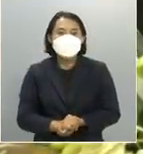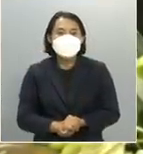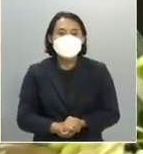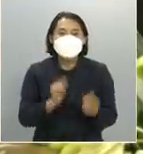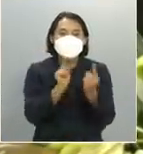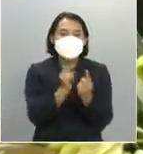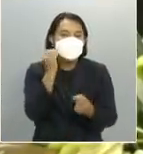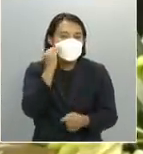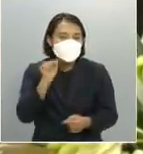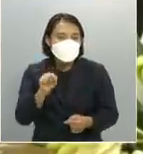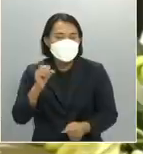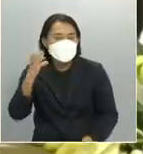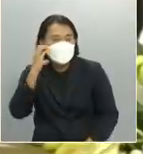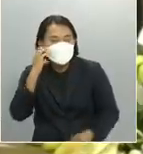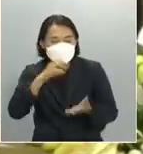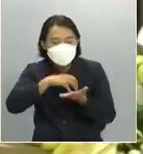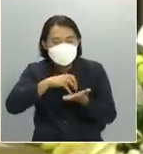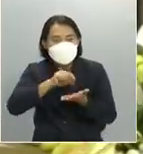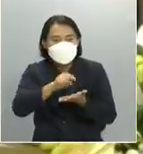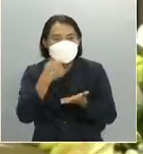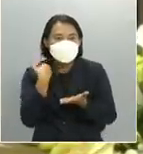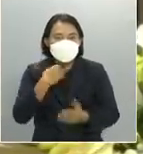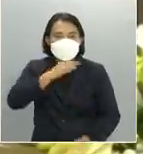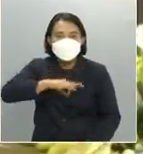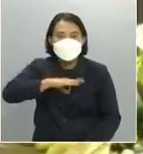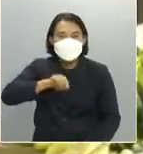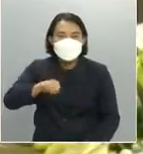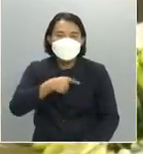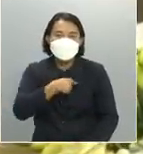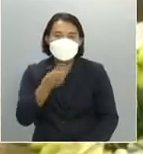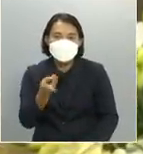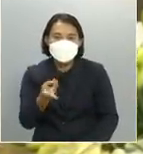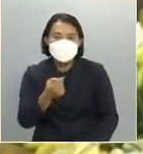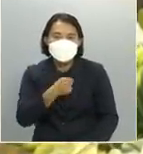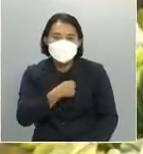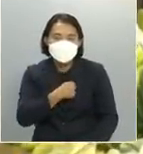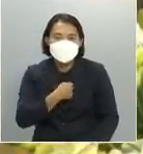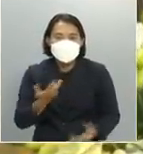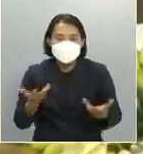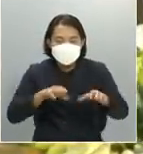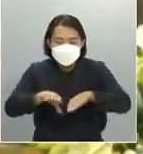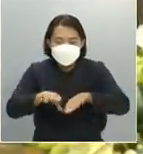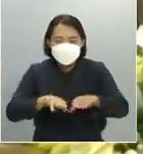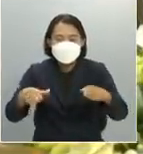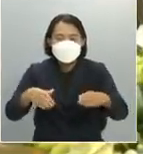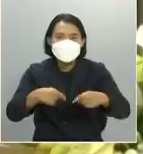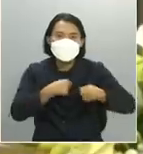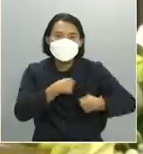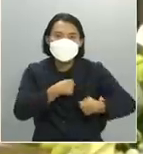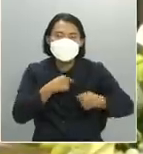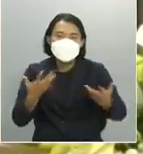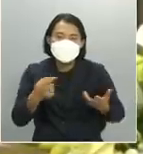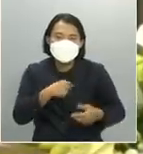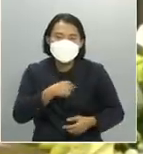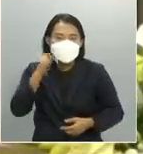างคนโทรศัพท์มาเล่าให้ฟังแล้วรู้สึกว่าเขาน้อยเนื้อต่ำใจว่าการบริหารพรรคเนี่ยใจแคบ มีการ